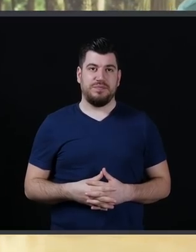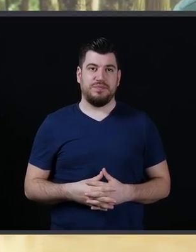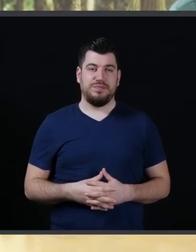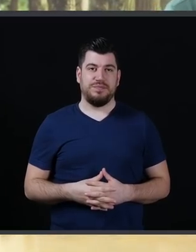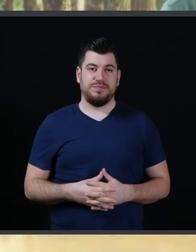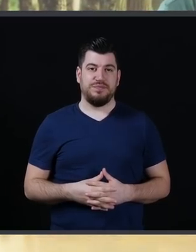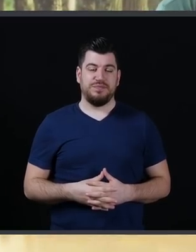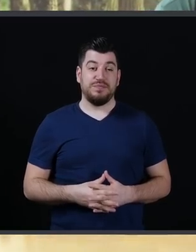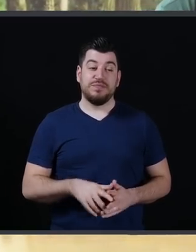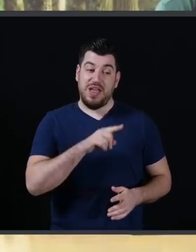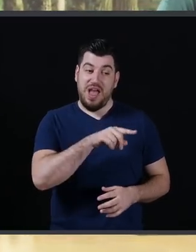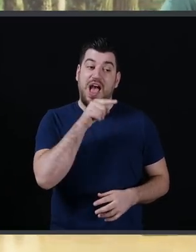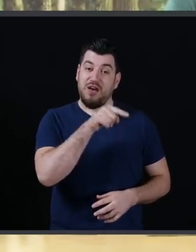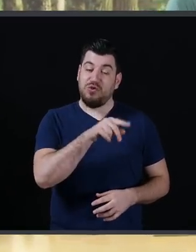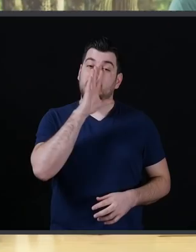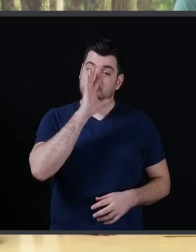Это, welcome sea крики, действительно,